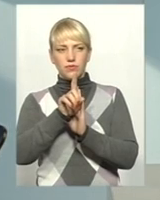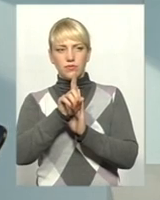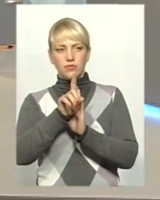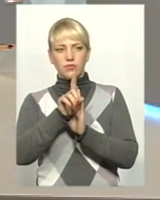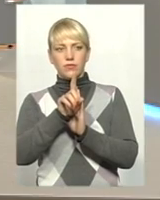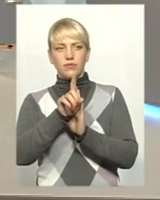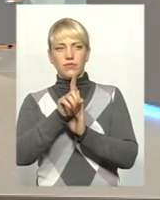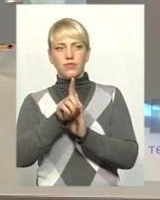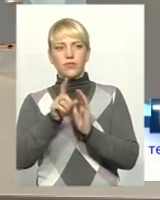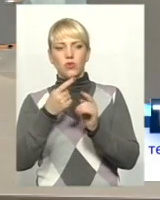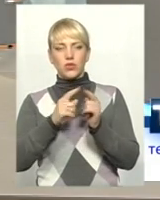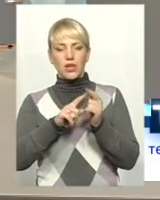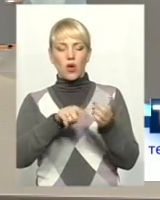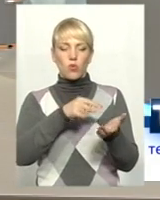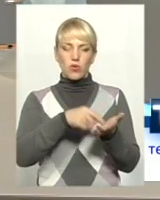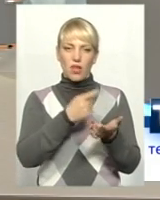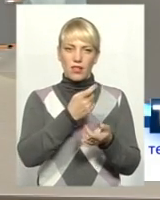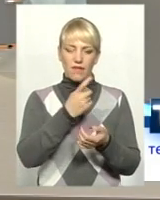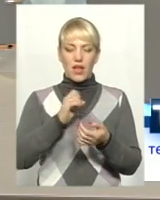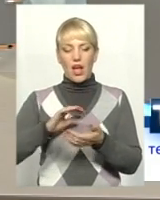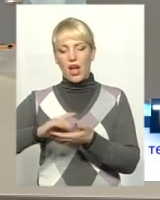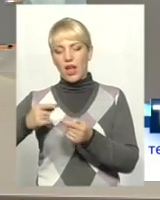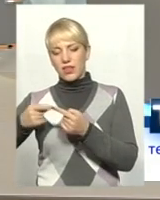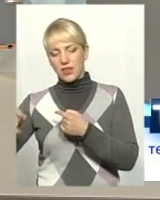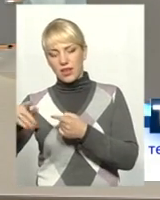то це є комунальна власність, а далі йде вже наша.